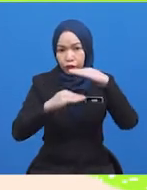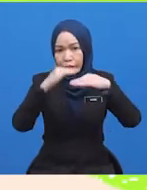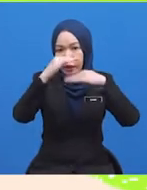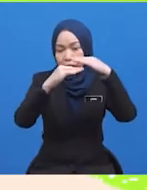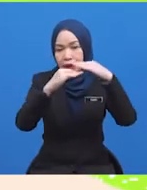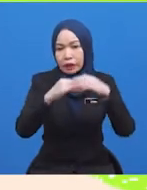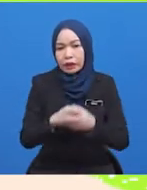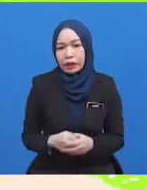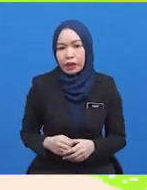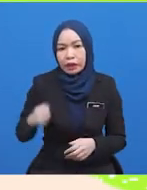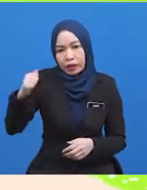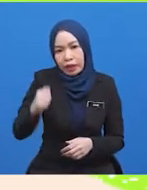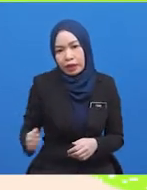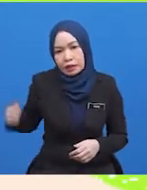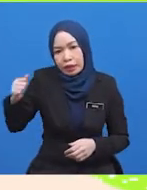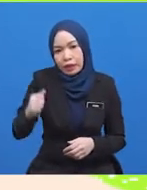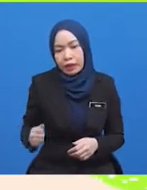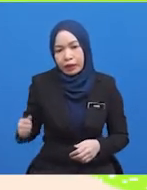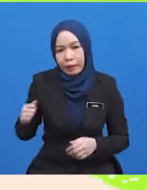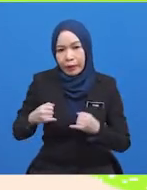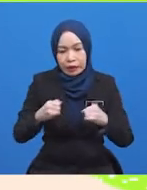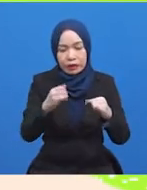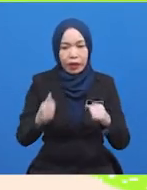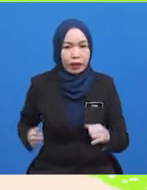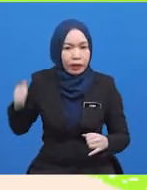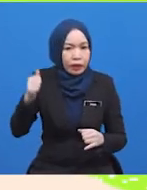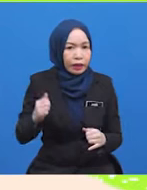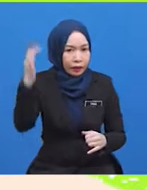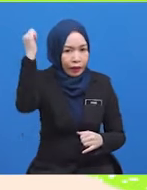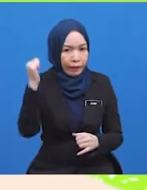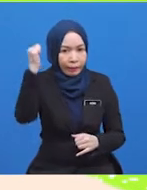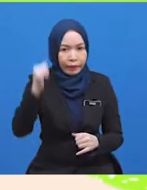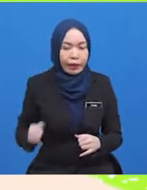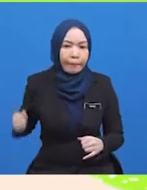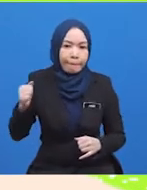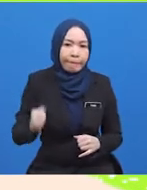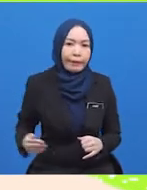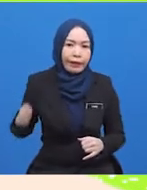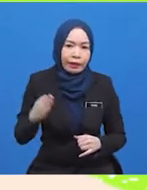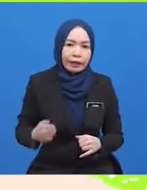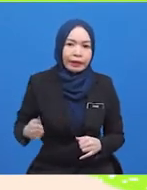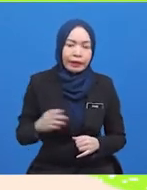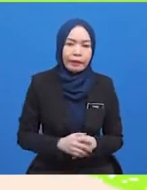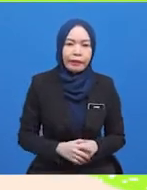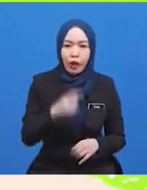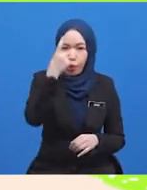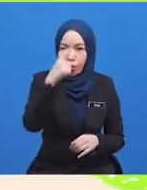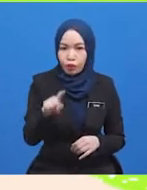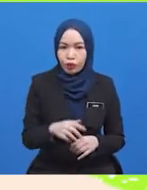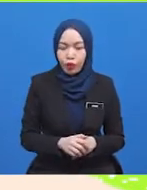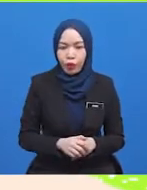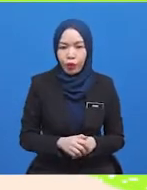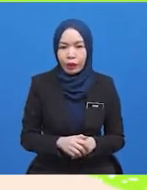kereta api kerana komponen utamanya merupakan bitumen dan menjadi penebat haba. Selain